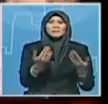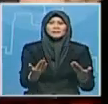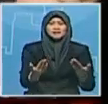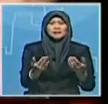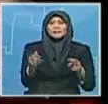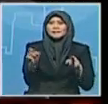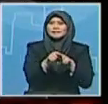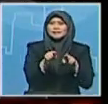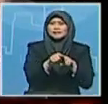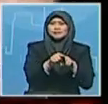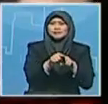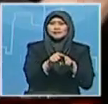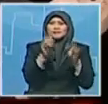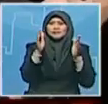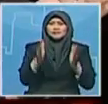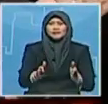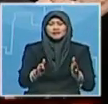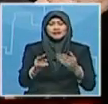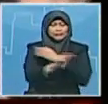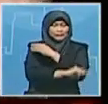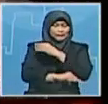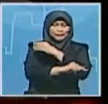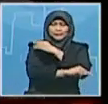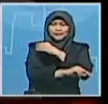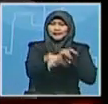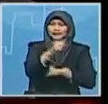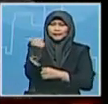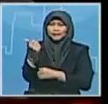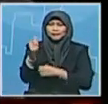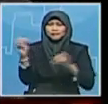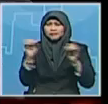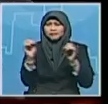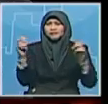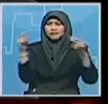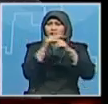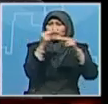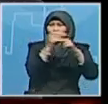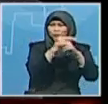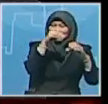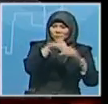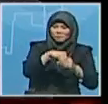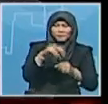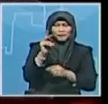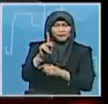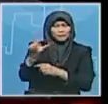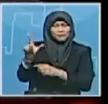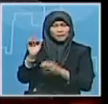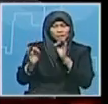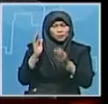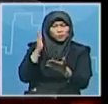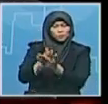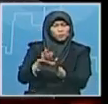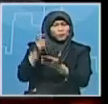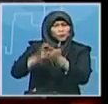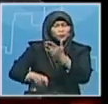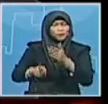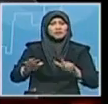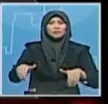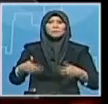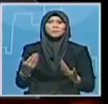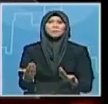orang di negeri-negeri lain yang tidak menggunakan highway di dalam Kuala Lumpur, kalau kita hapuskan, mereka tentu